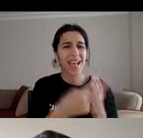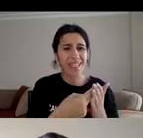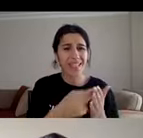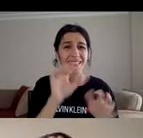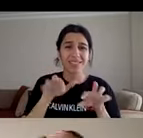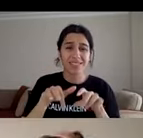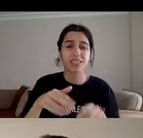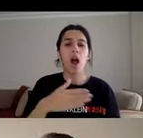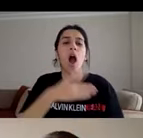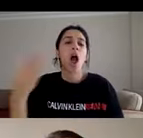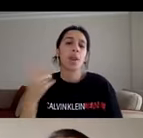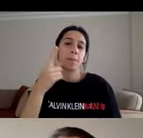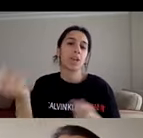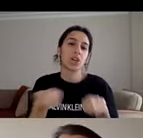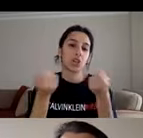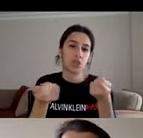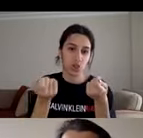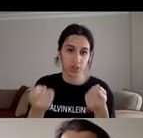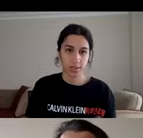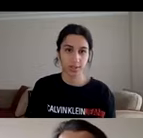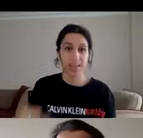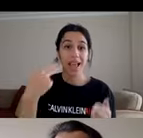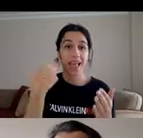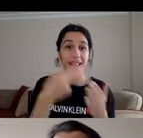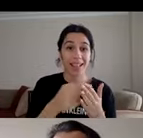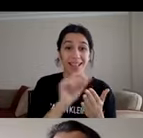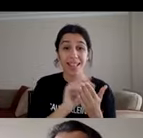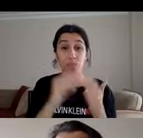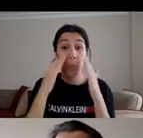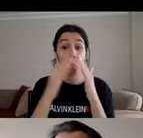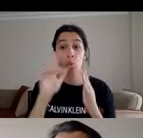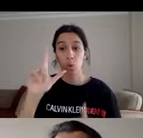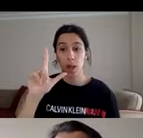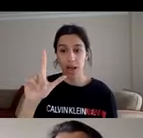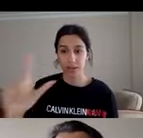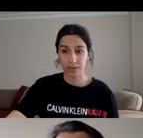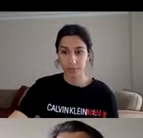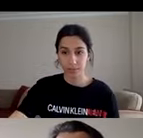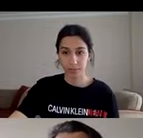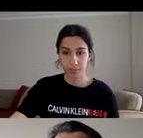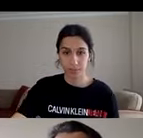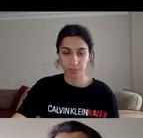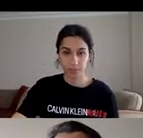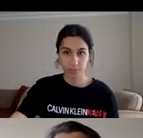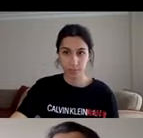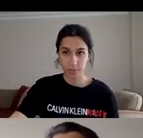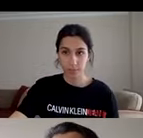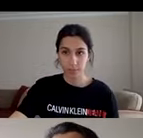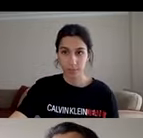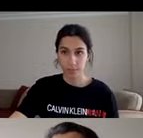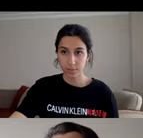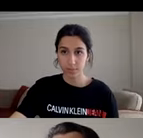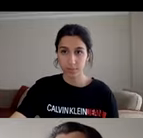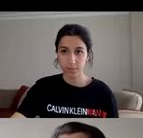bir iş. Etiketi bağlama uygun yazmak gerekiyor. Yani işte